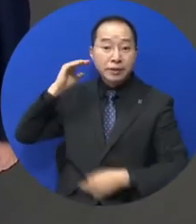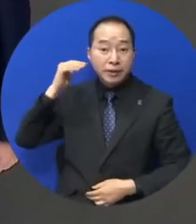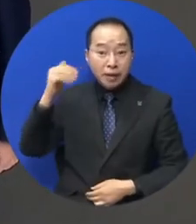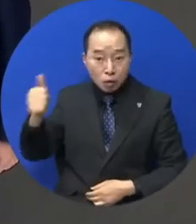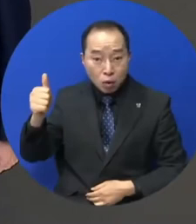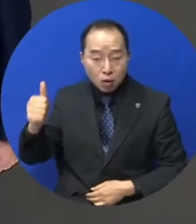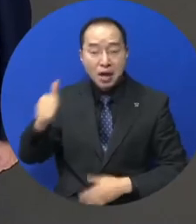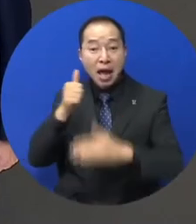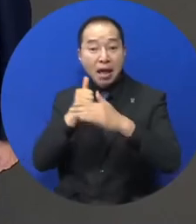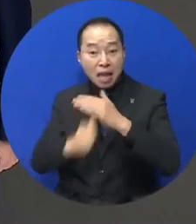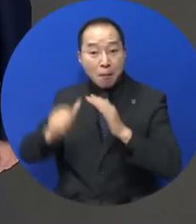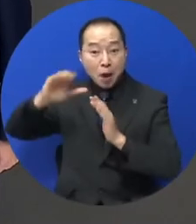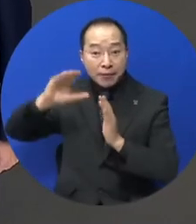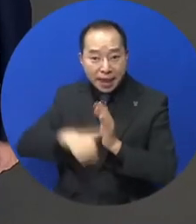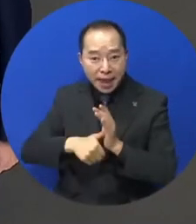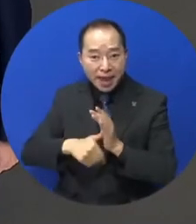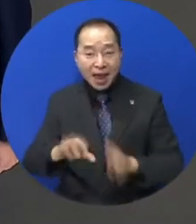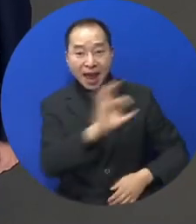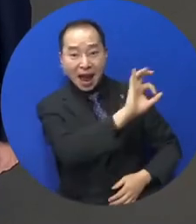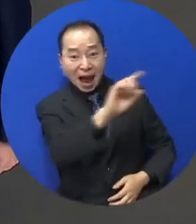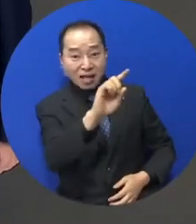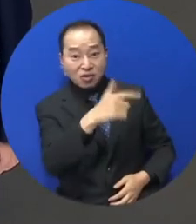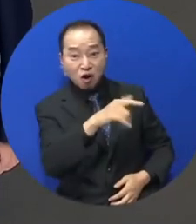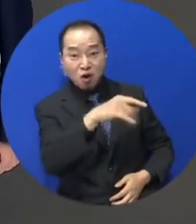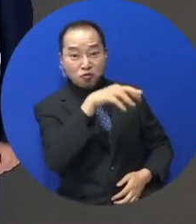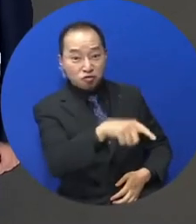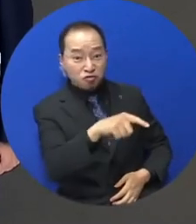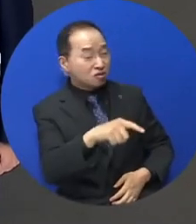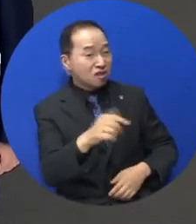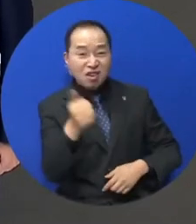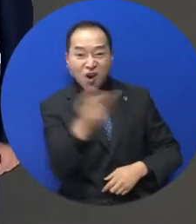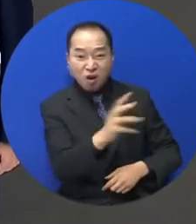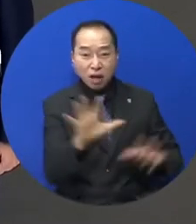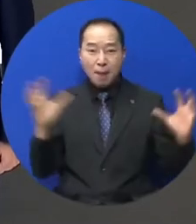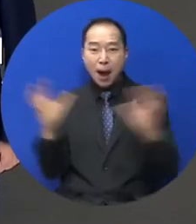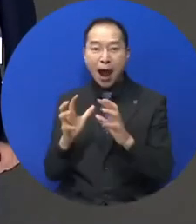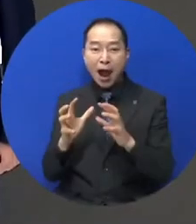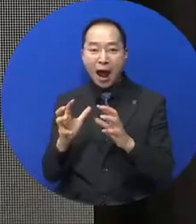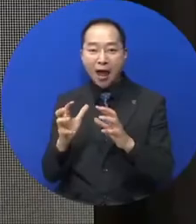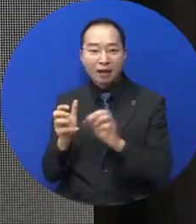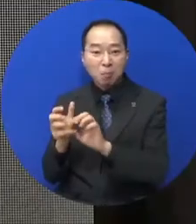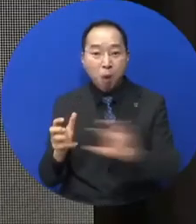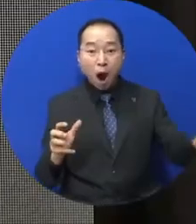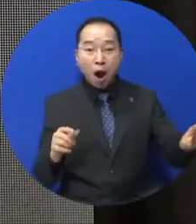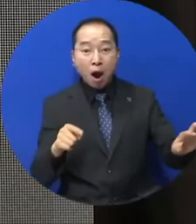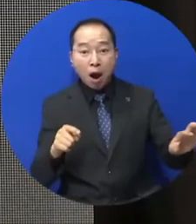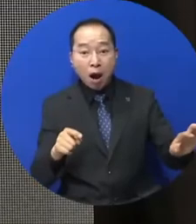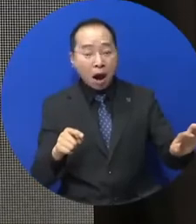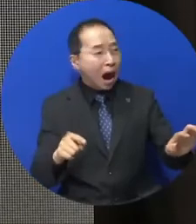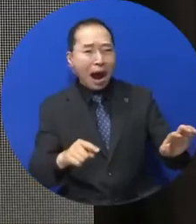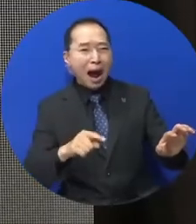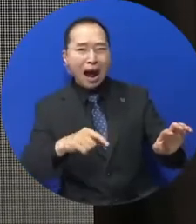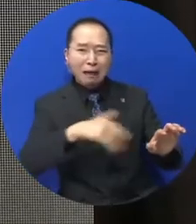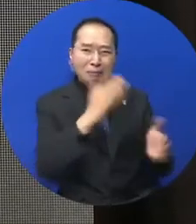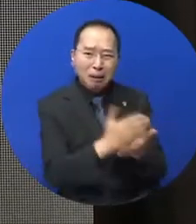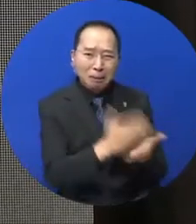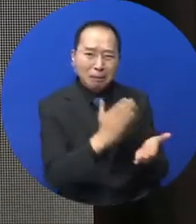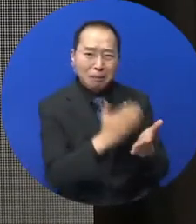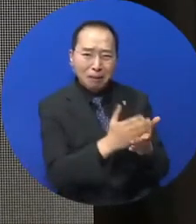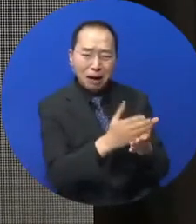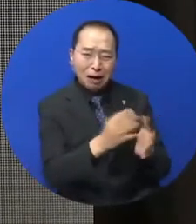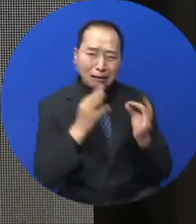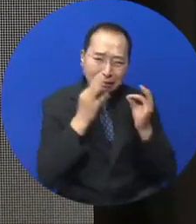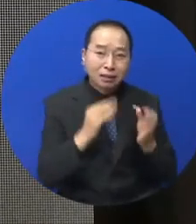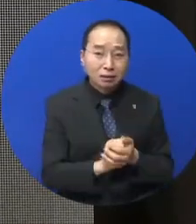당대표 시절에 안철수를 포함한 여러 의원들이 탈당을 하며 흔들 때 저는 그 탈당을 막으려 노력했고